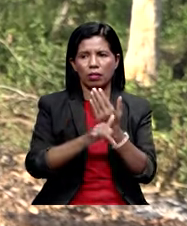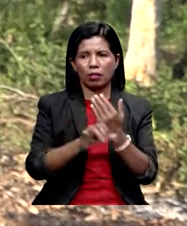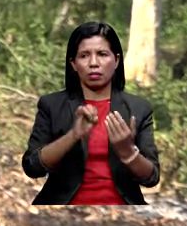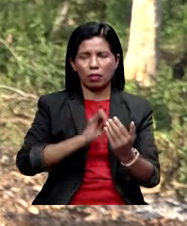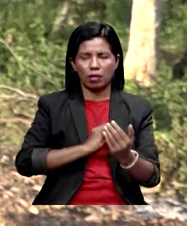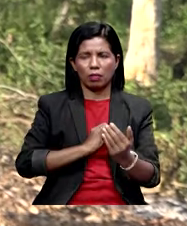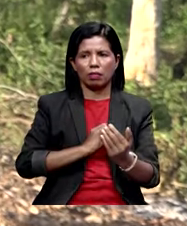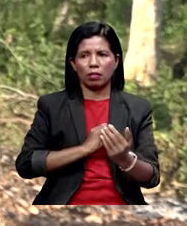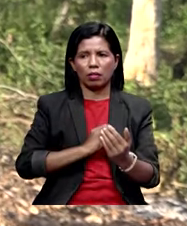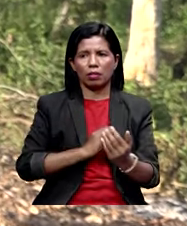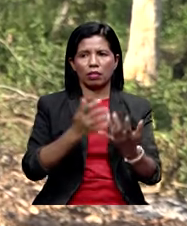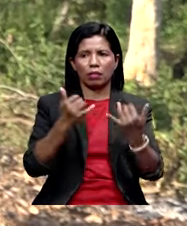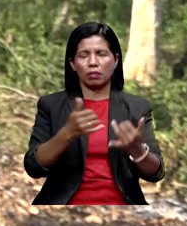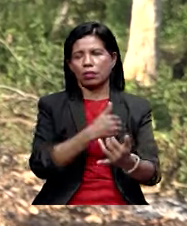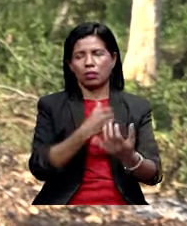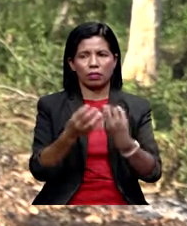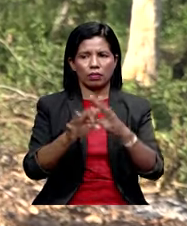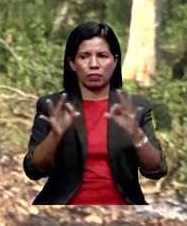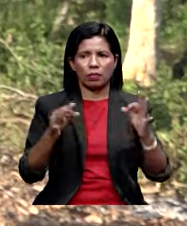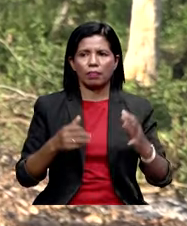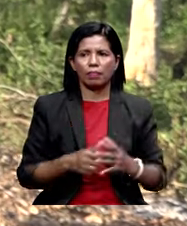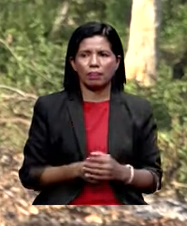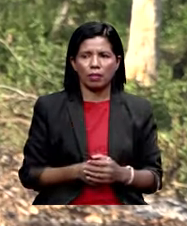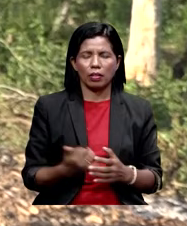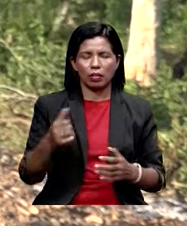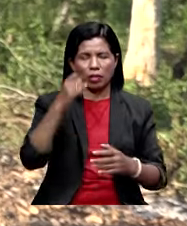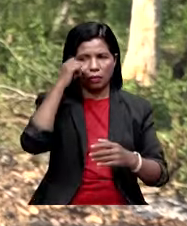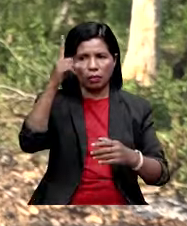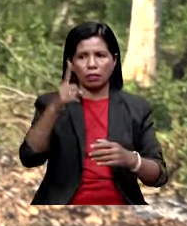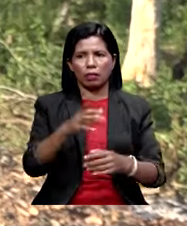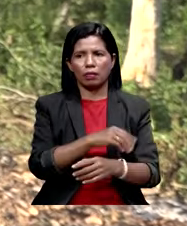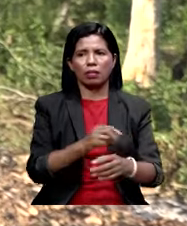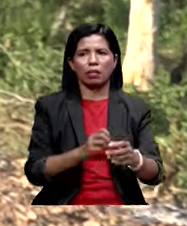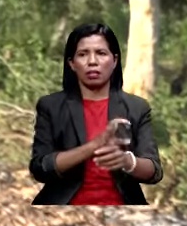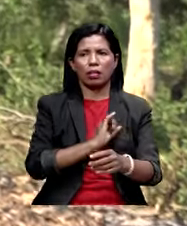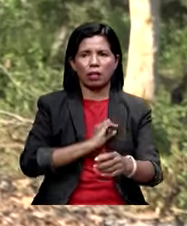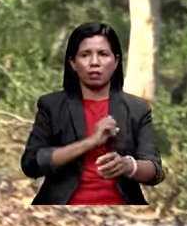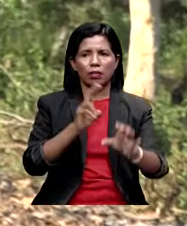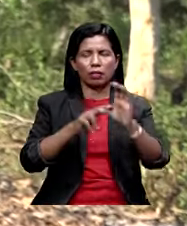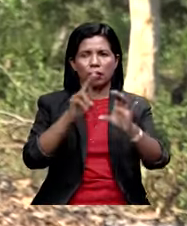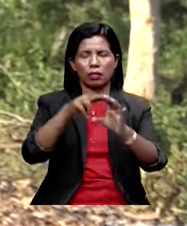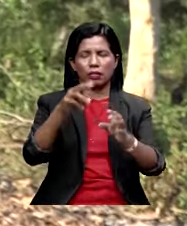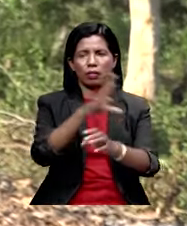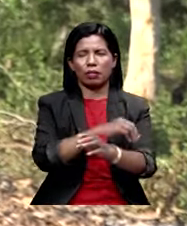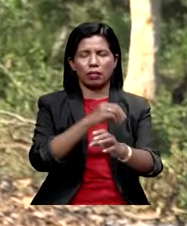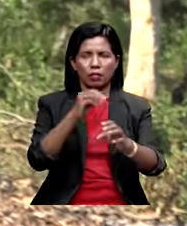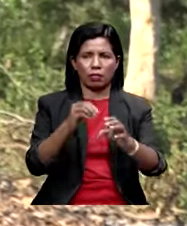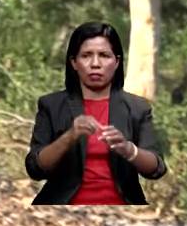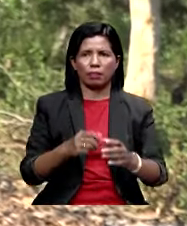latu sa koru sida kutu mai sira kora di da mama sai ana ham sai sekarang sa dir helo kutuk no